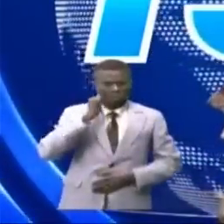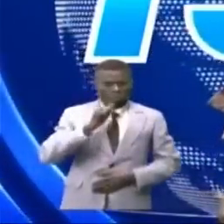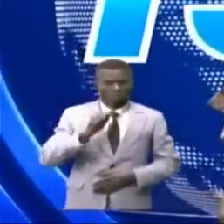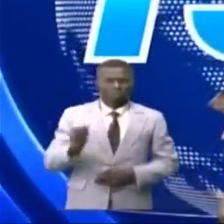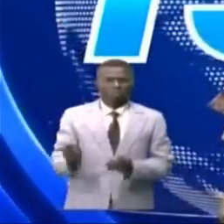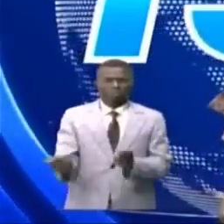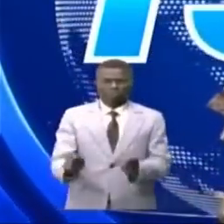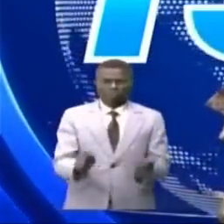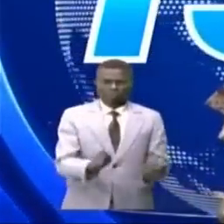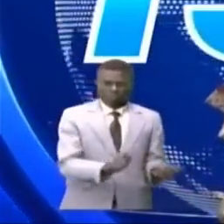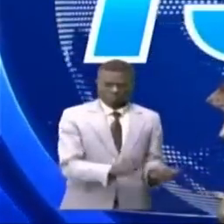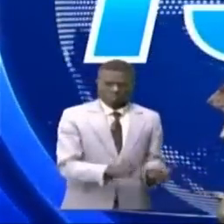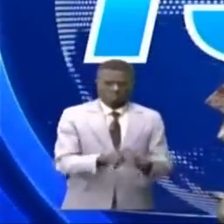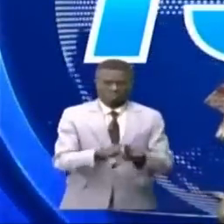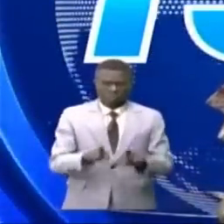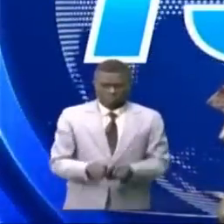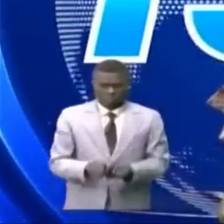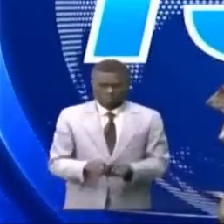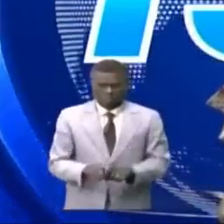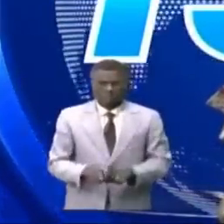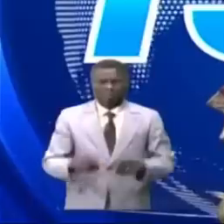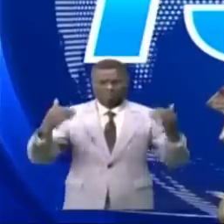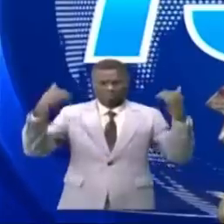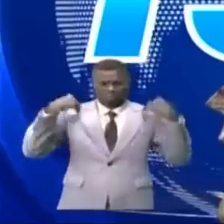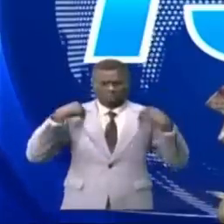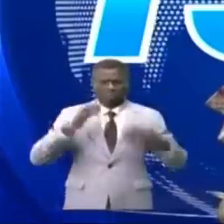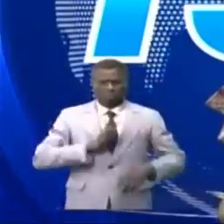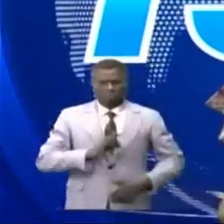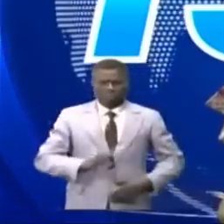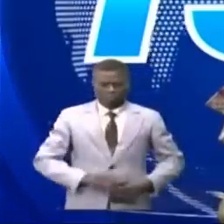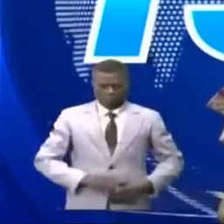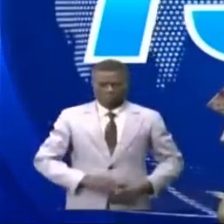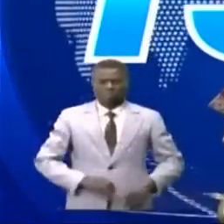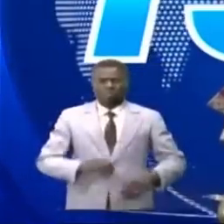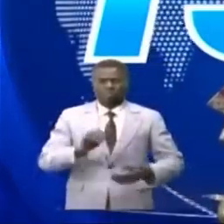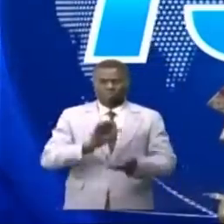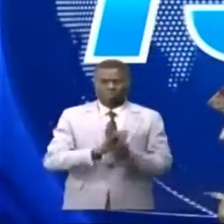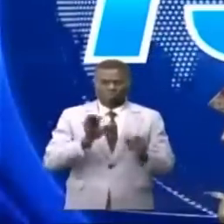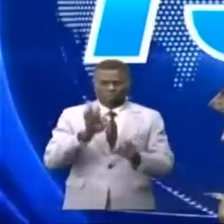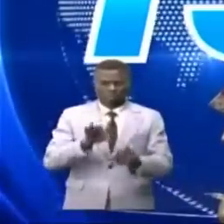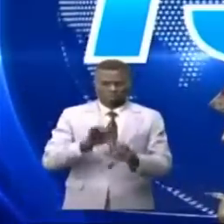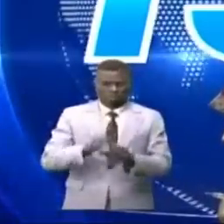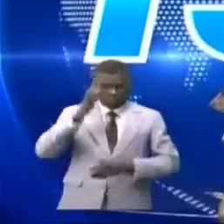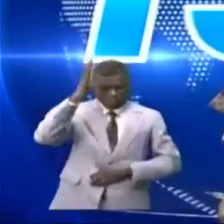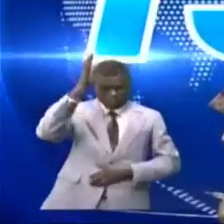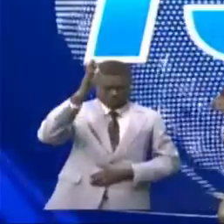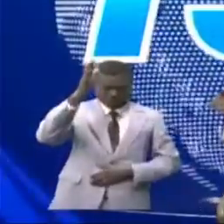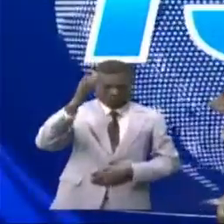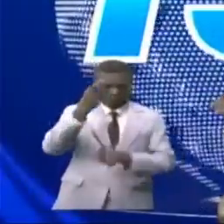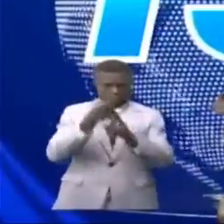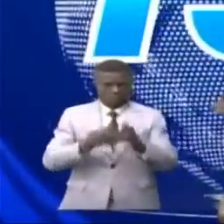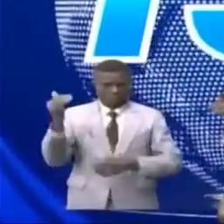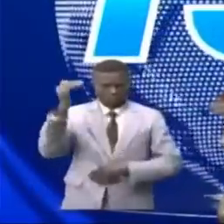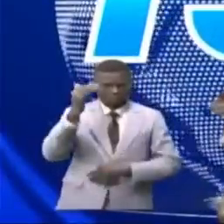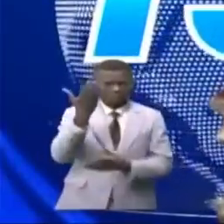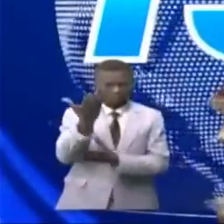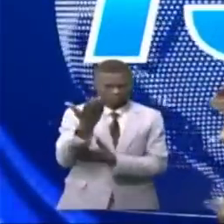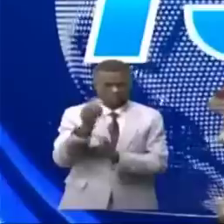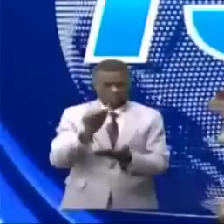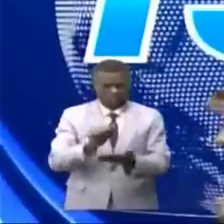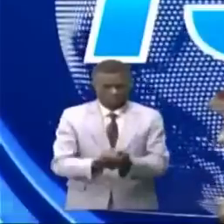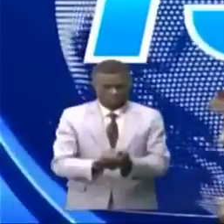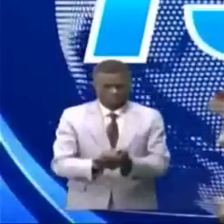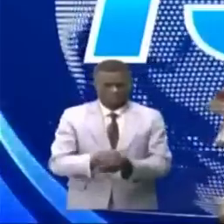Tanganyika, ainsi que la reconduction du chef de l'État, Félix-Antoine Tshisekedi Tshilombo, à la magistrature suprême, c'est l'appel lancé